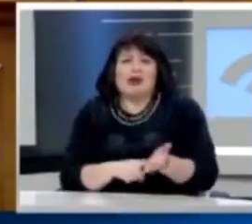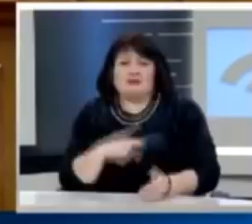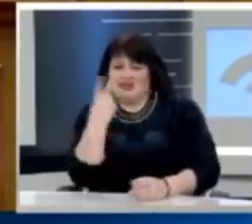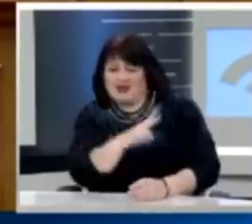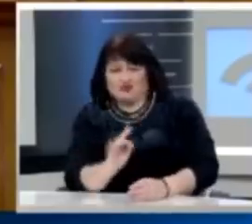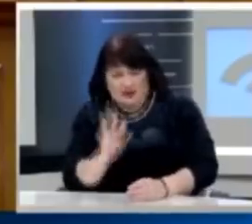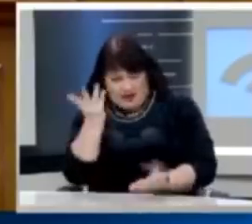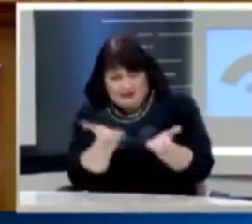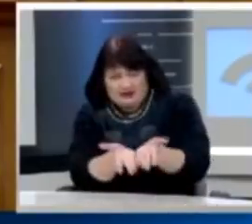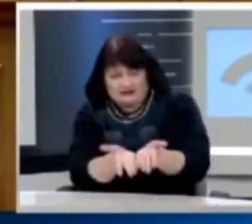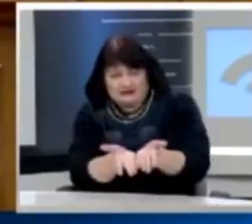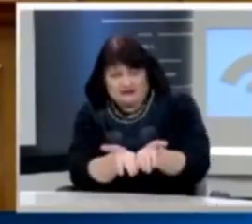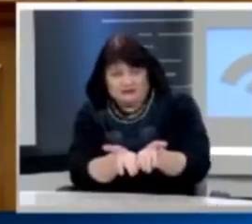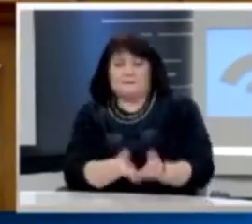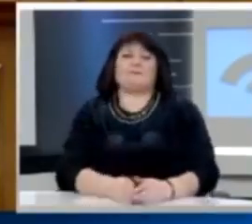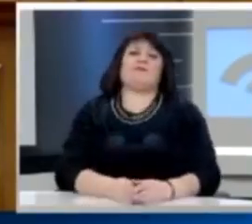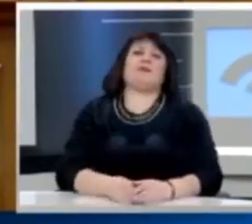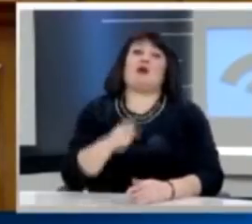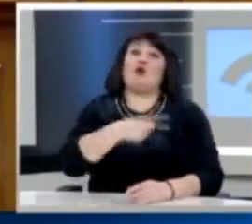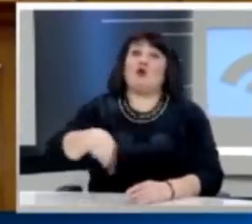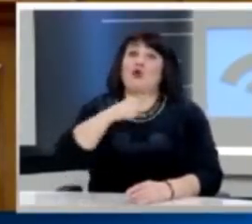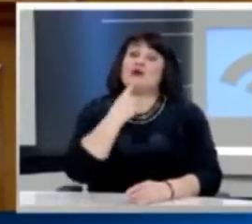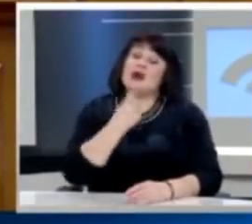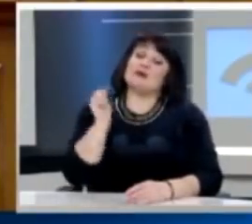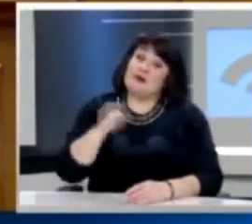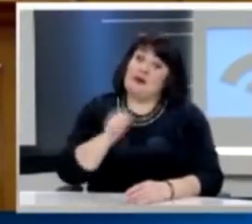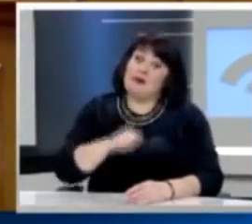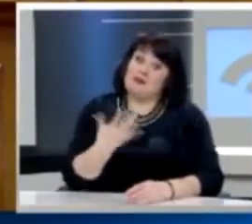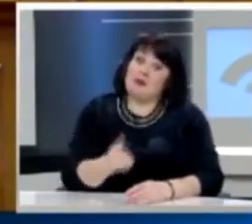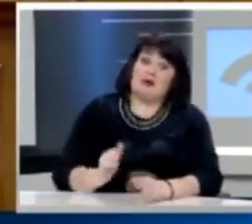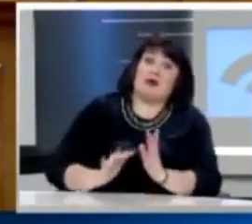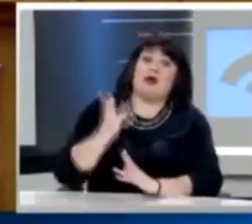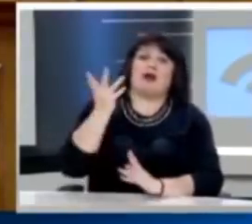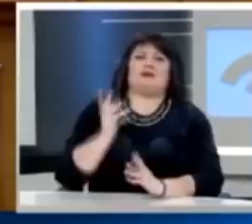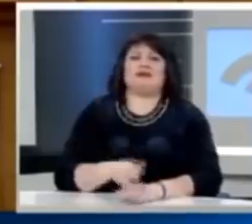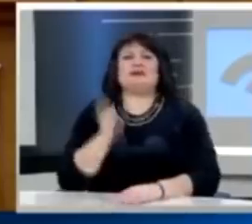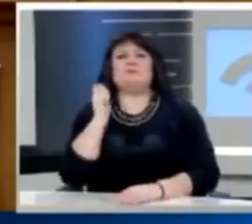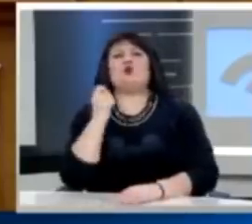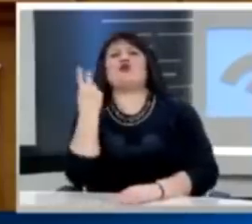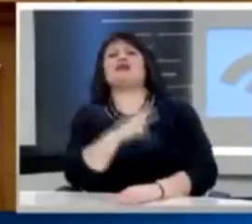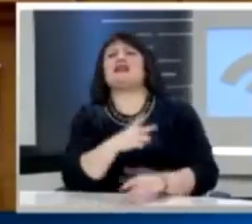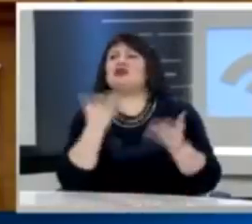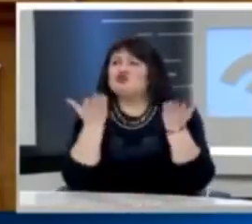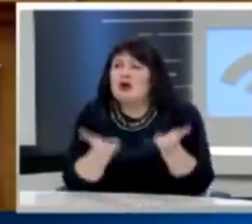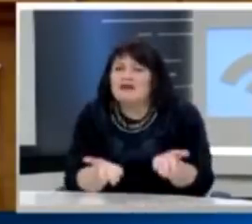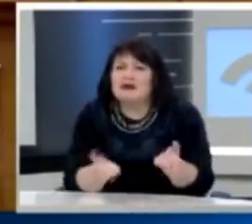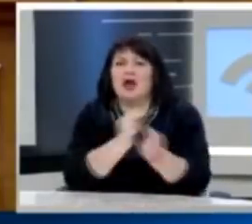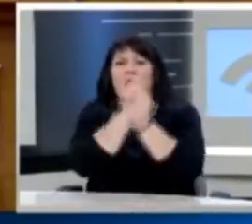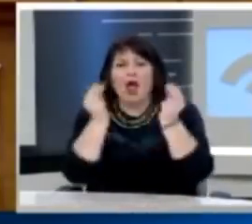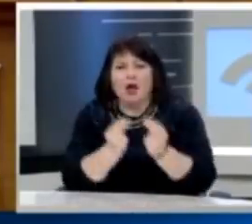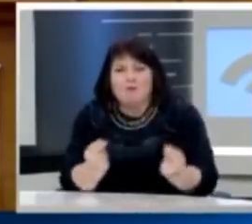σας ανάπτυξης. Και σε αυτήν ορκίζεστε όλοι σας. Αυτήν την πολιτική υπηρετείτε με